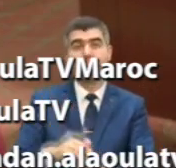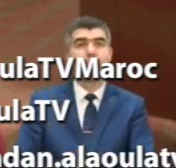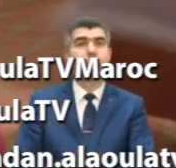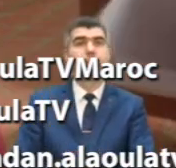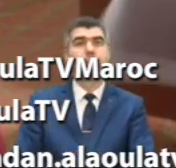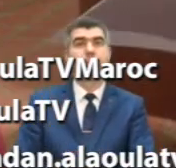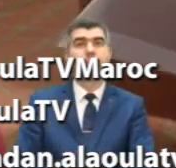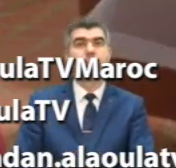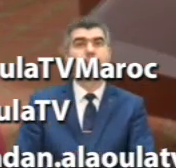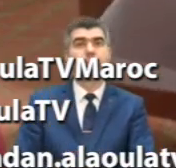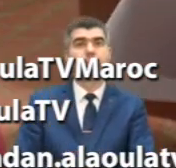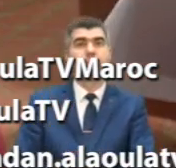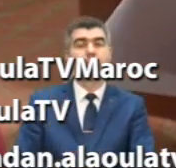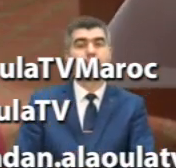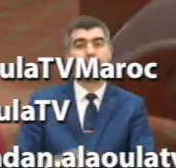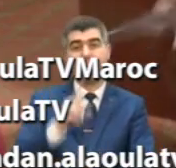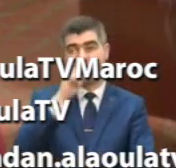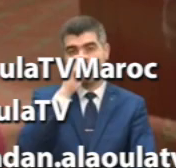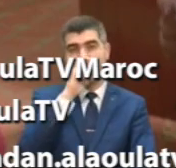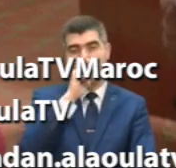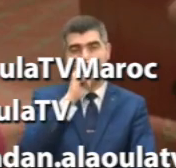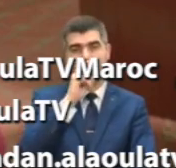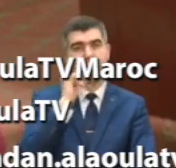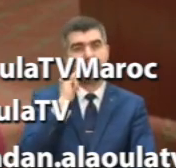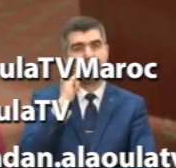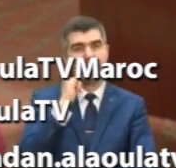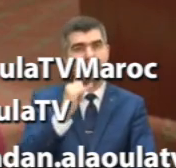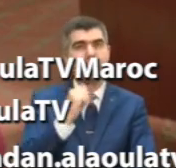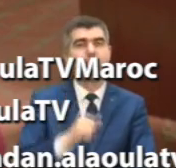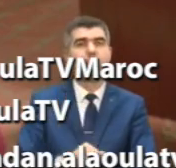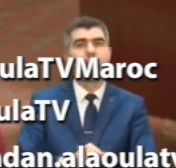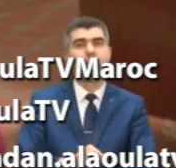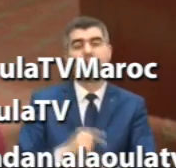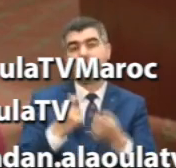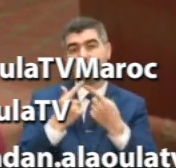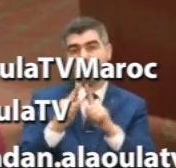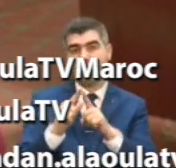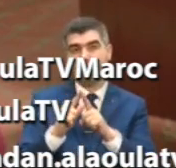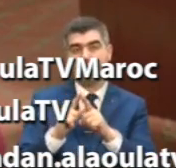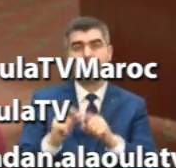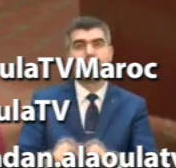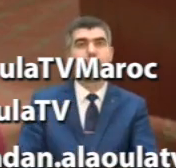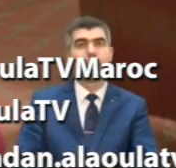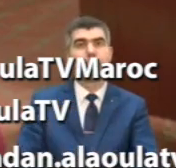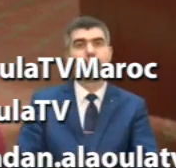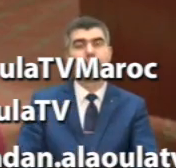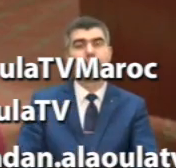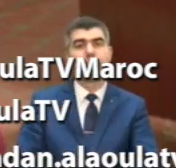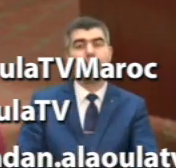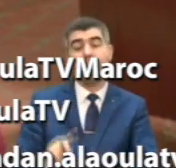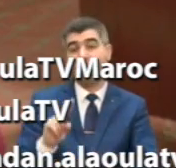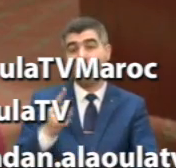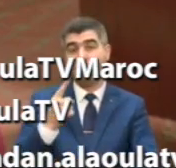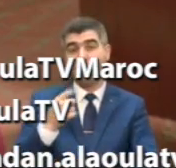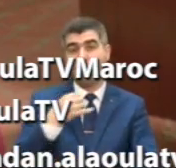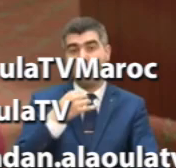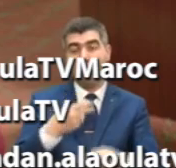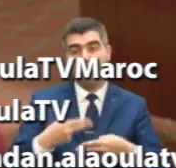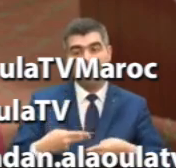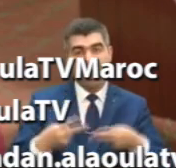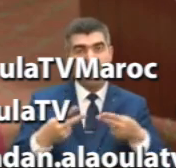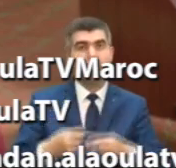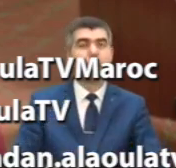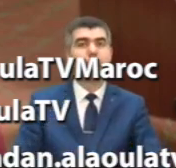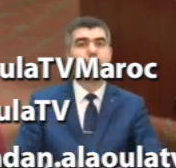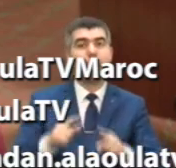موضوع بالغ التعقيد وعنده حساسية كبيرة. أود في البداية أن أشير إلى